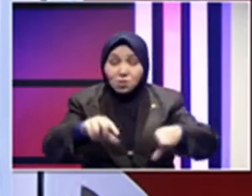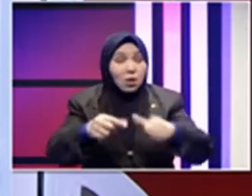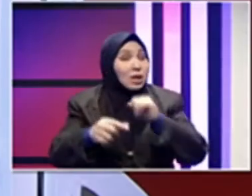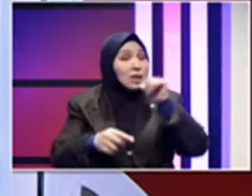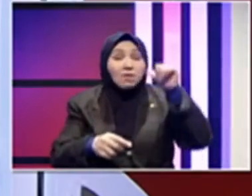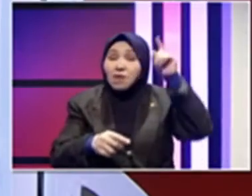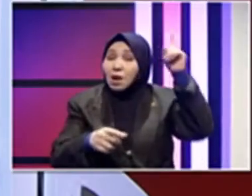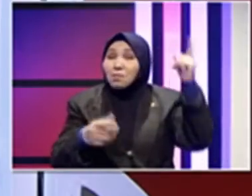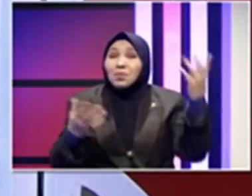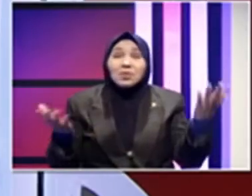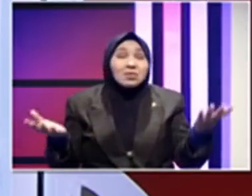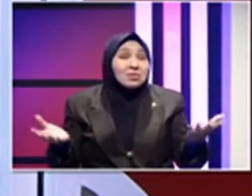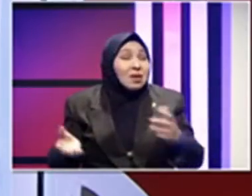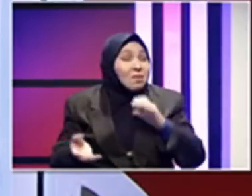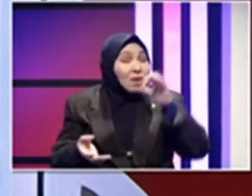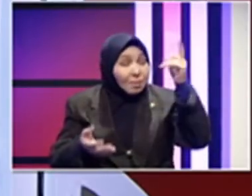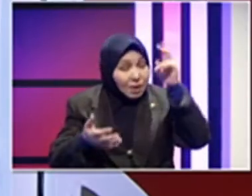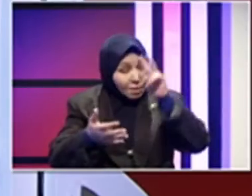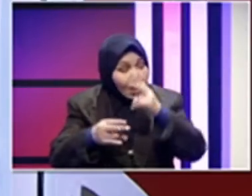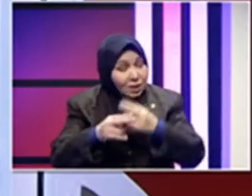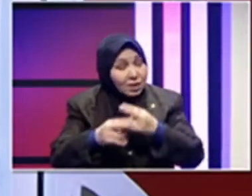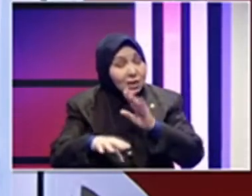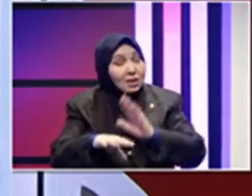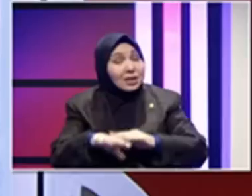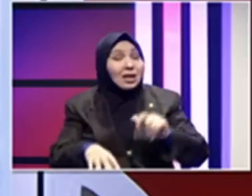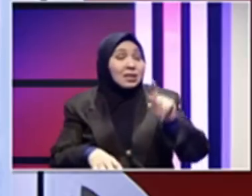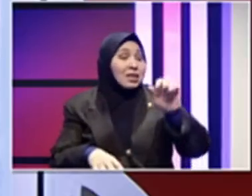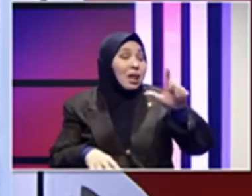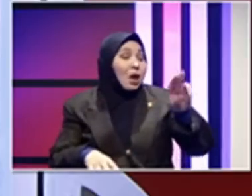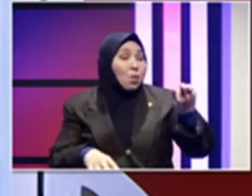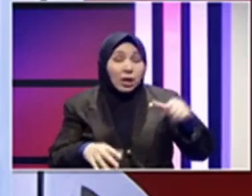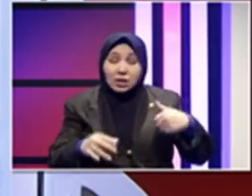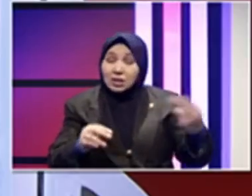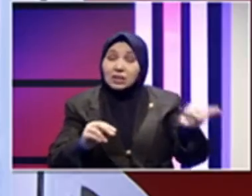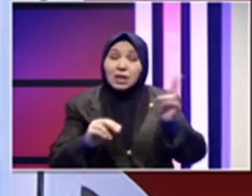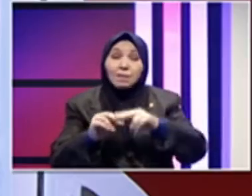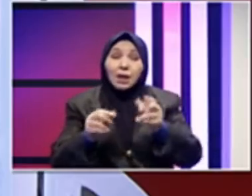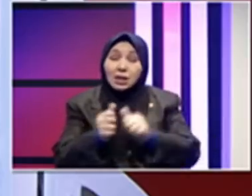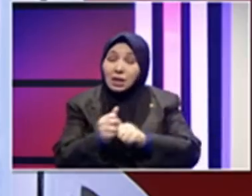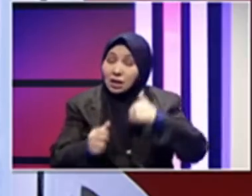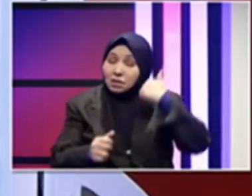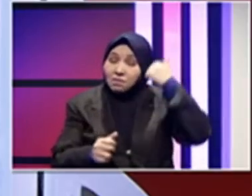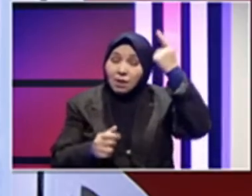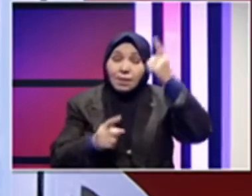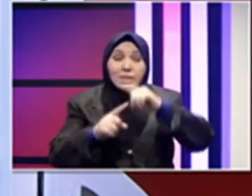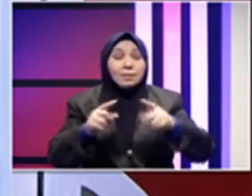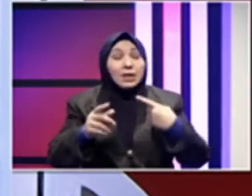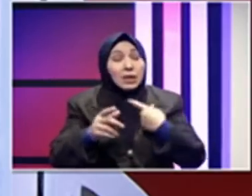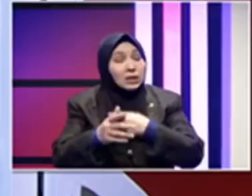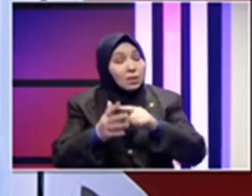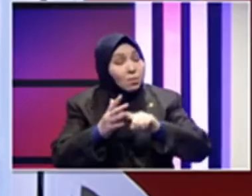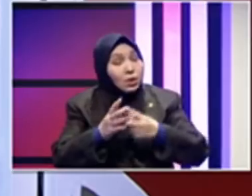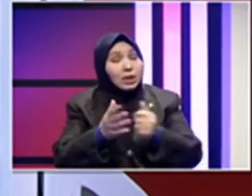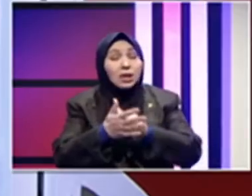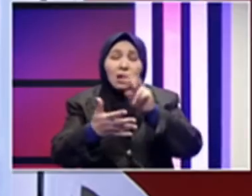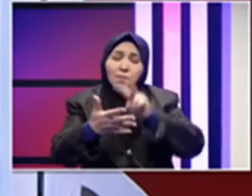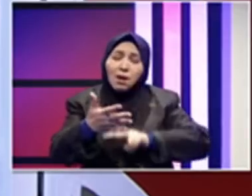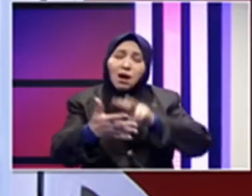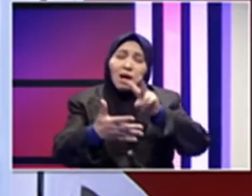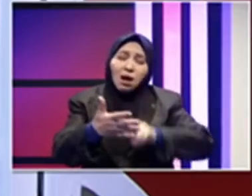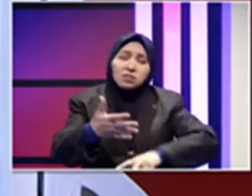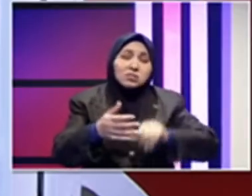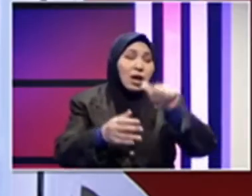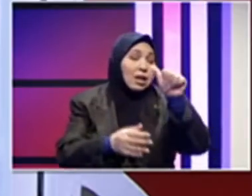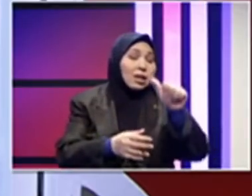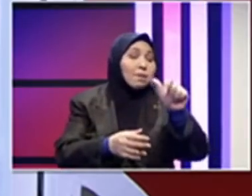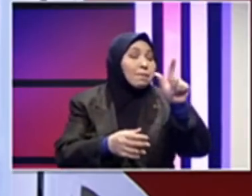pun Allah dinamakan tilawah. Apatah lagi kalau kita tambah lagi dengan kefahaman. Tapi kita mulakan dahulu dengan baca, ya. Kita baca